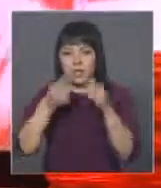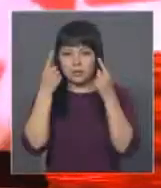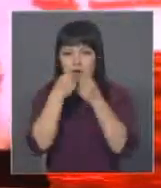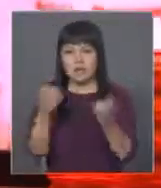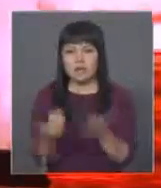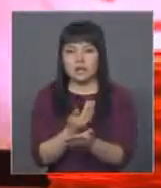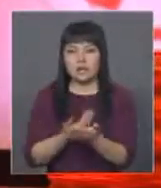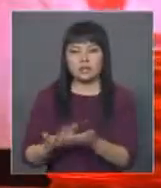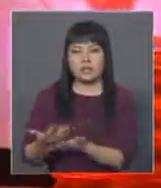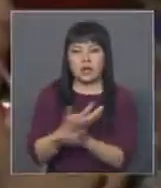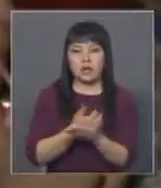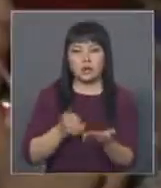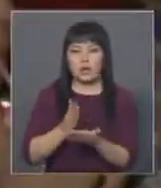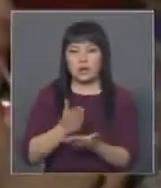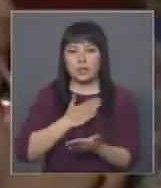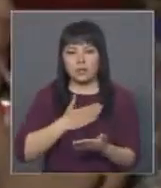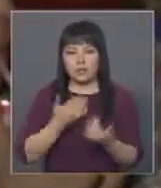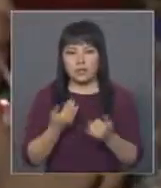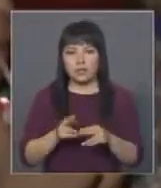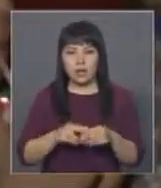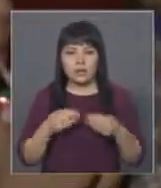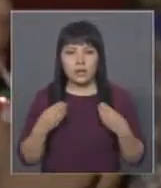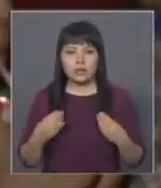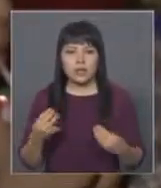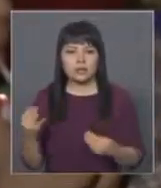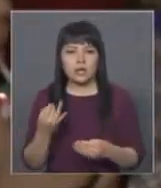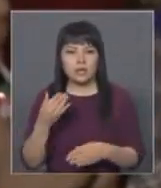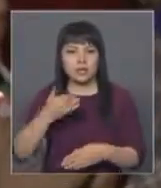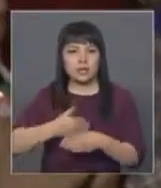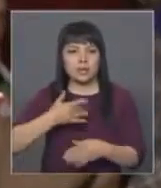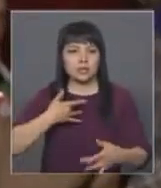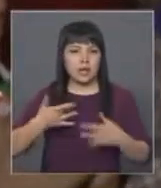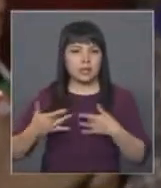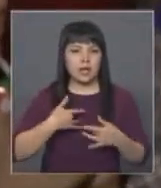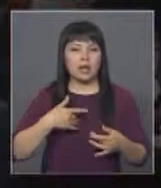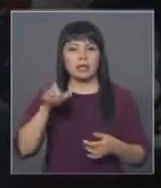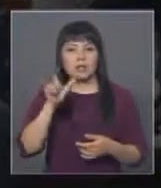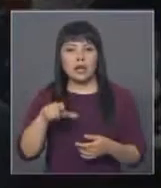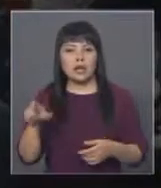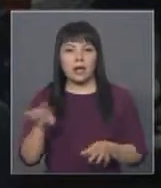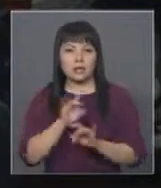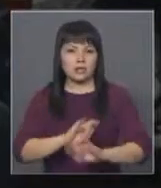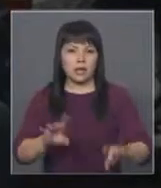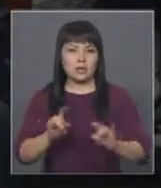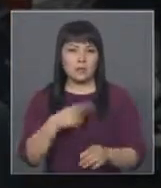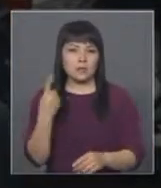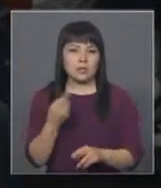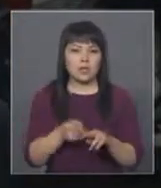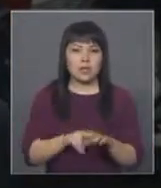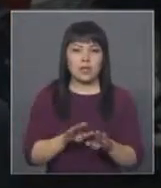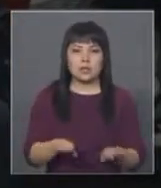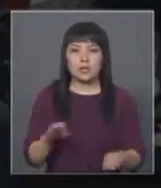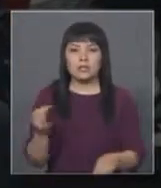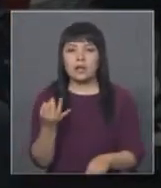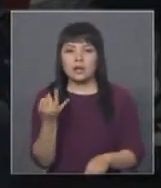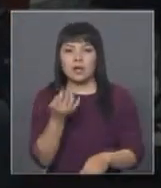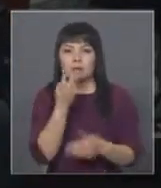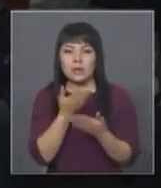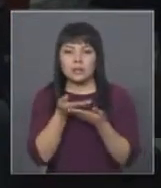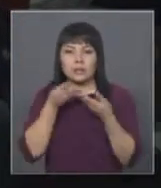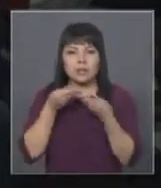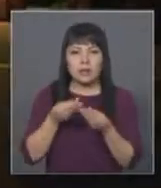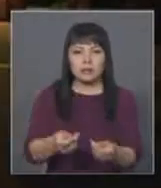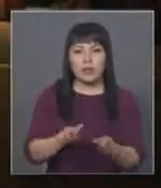жинайды. Біз үшін бұл батылық адам дейді Құршақ театрының артистері. Өйткені кішкентай көрмендерге соғыс сахрын жеткізу оңай